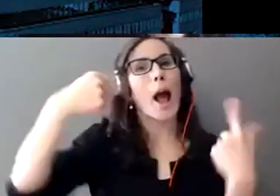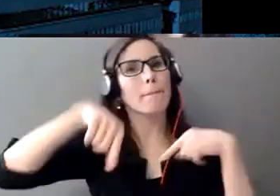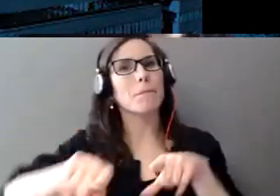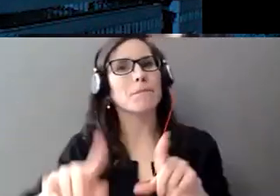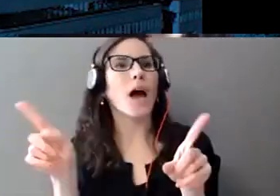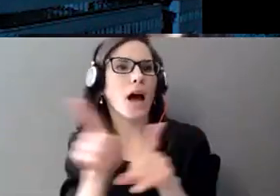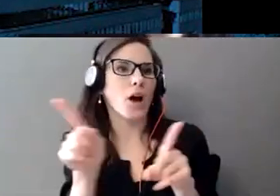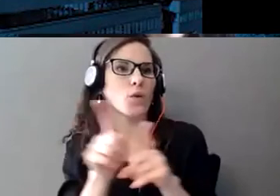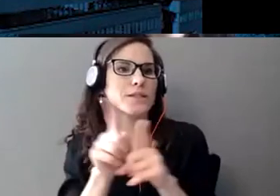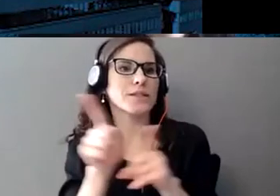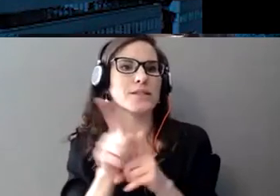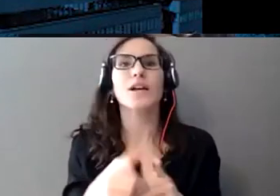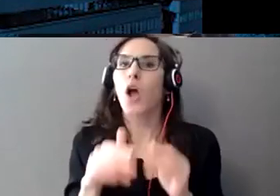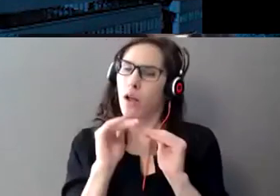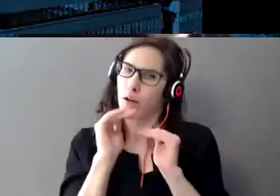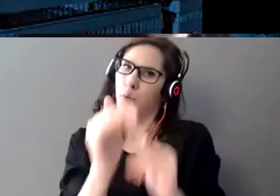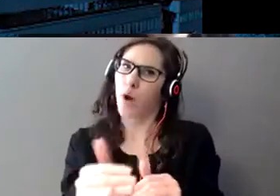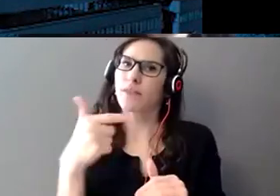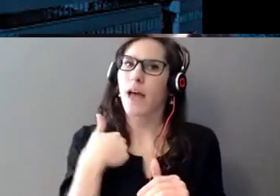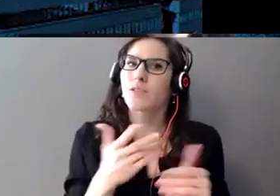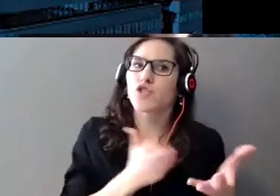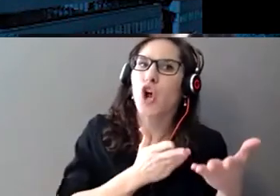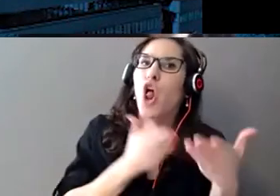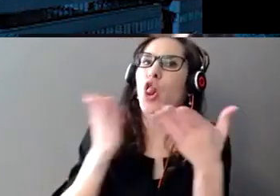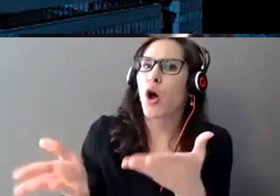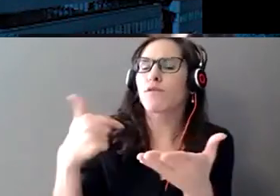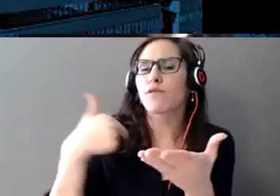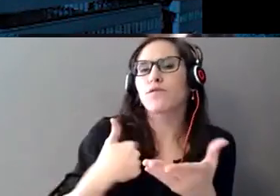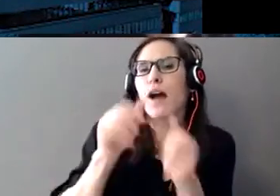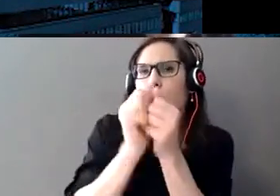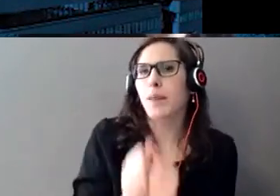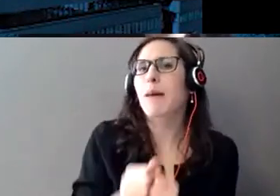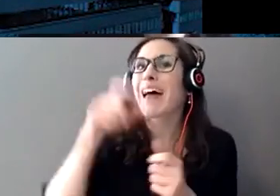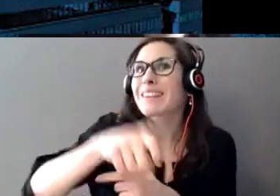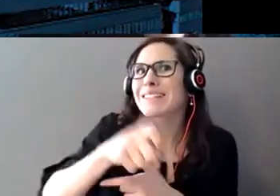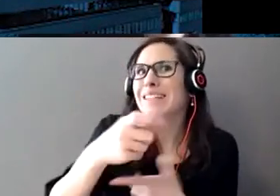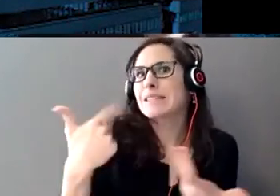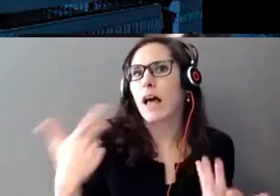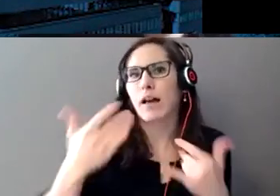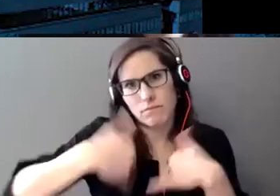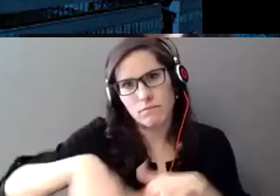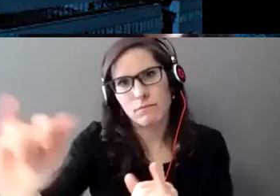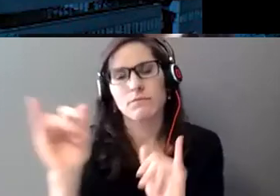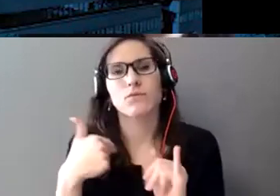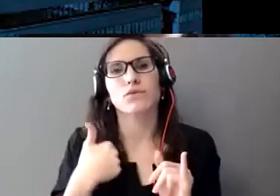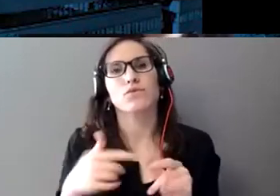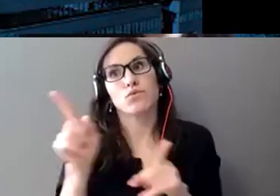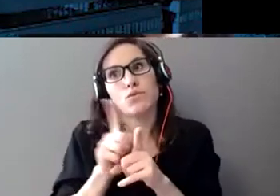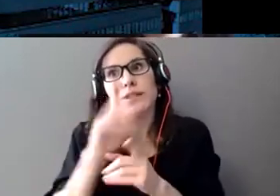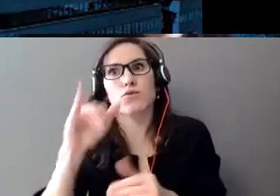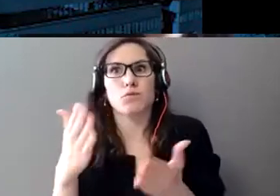de l'offre d'accommodement individuel nécessaire et cela en contexte d'accroissement des besoins on ne peut plus répondre